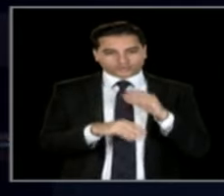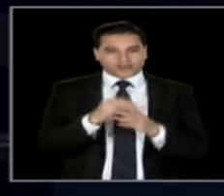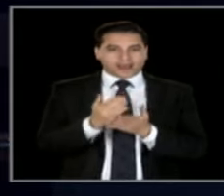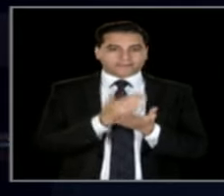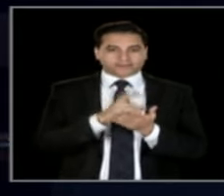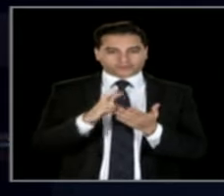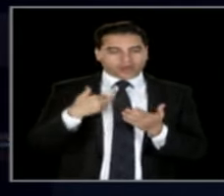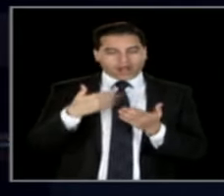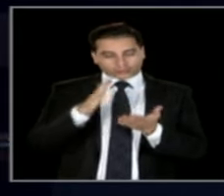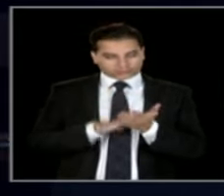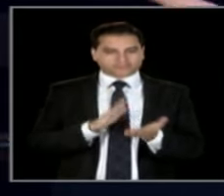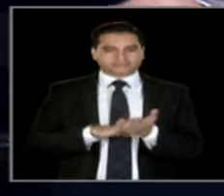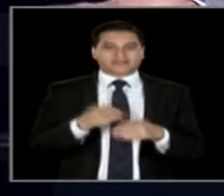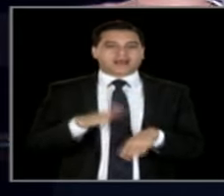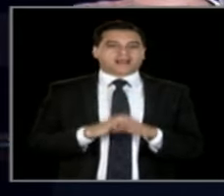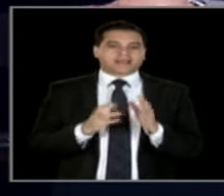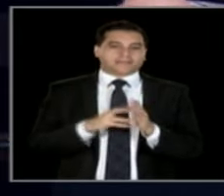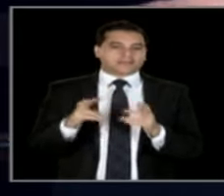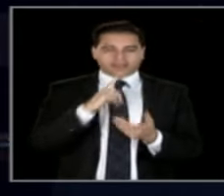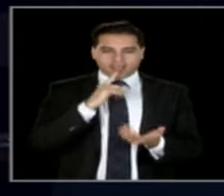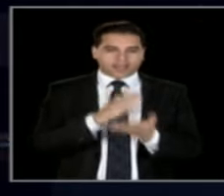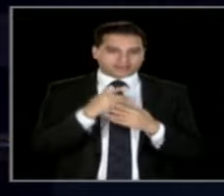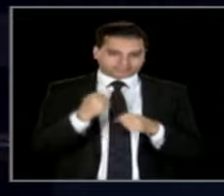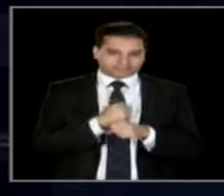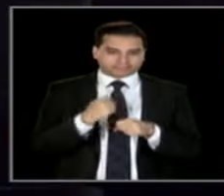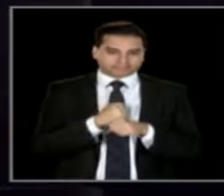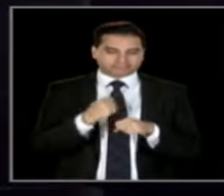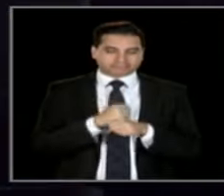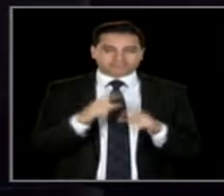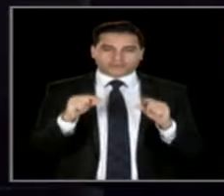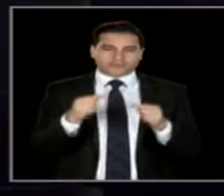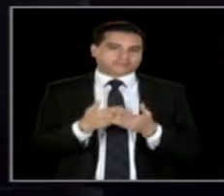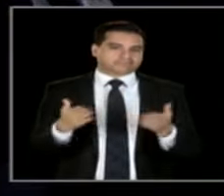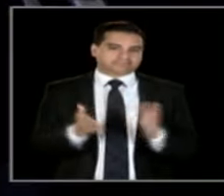ما أسأل السؤال عايز أحيي جامعتين بجد،